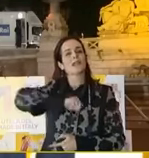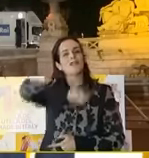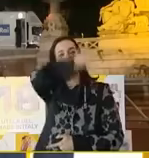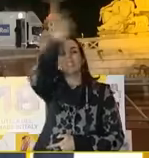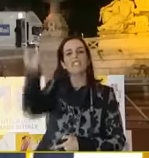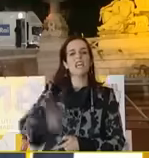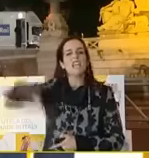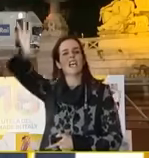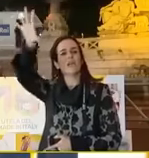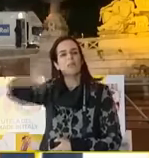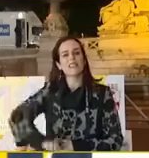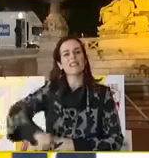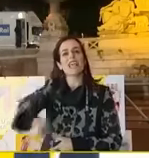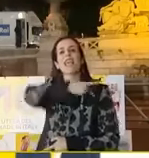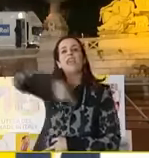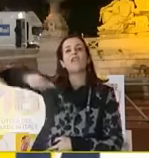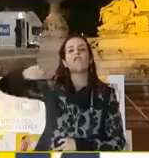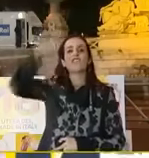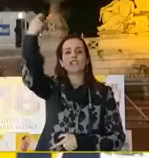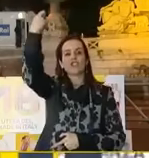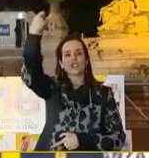e vincere!